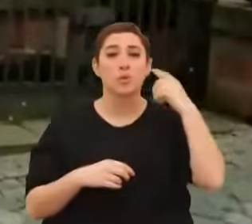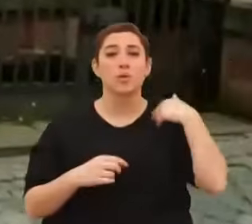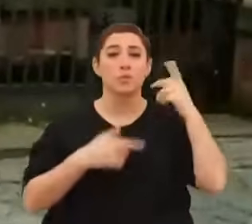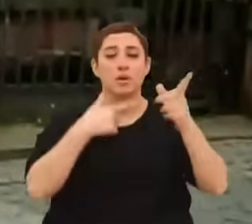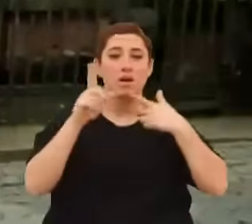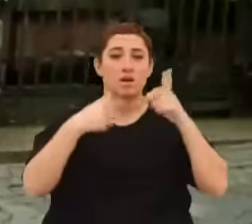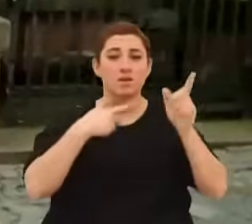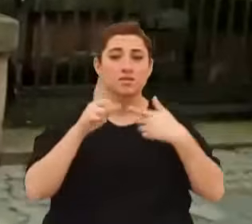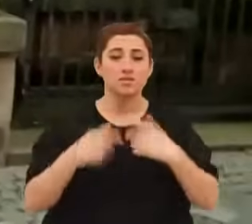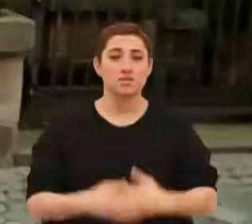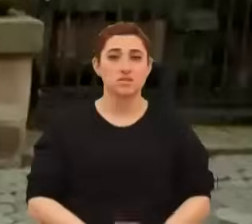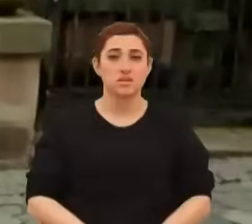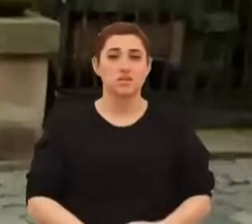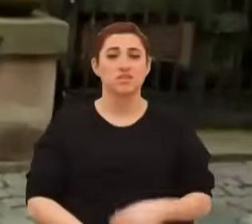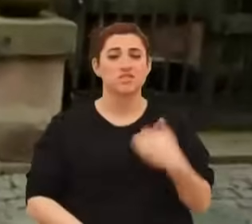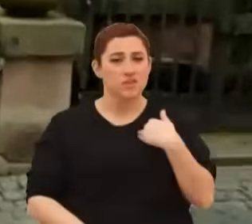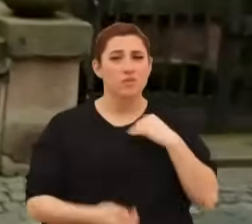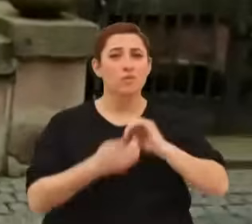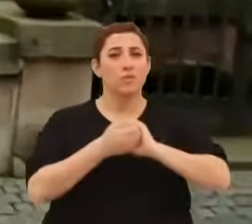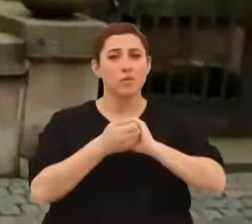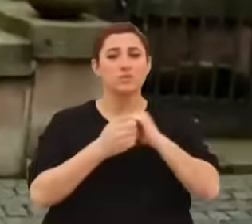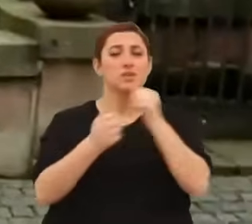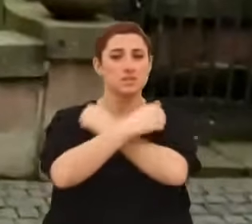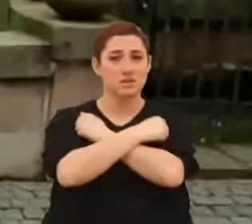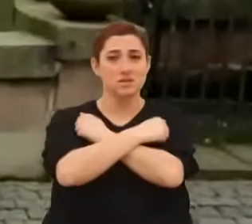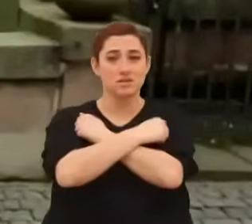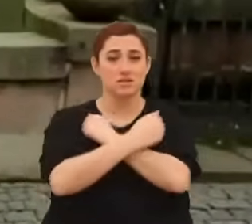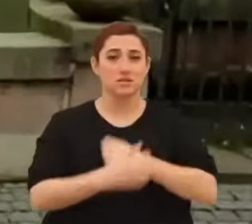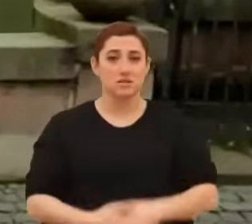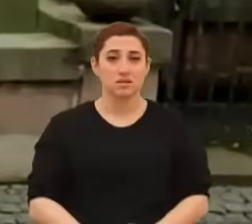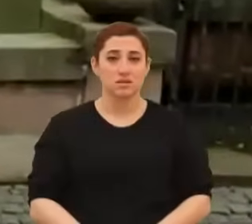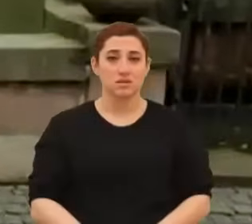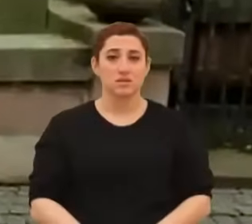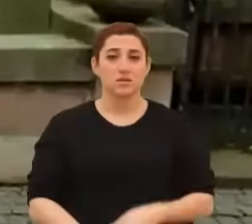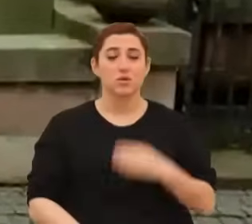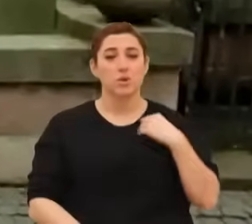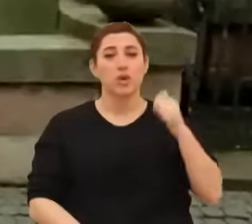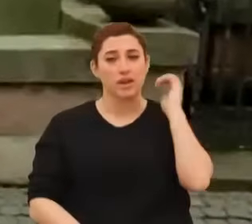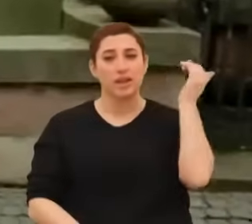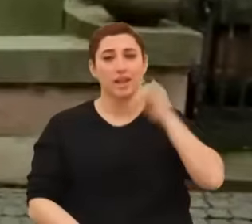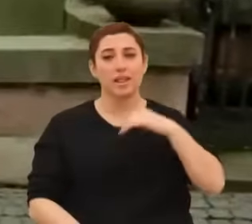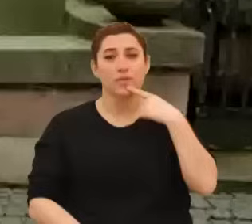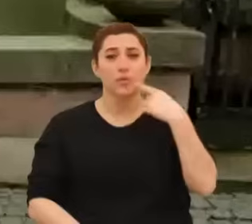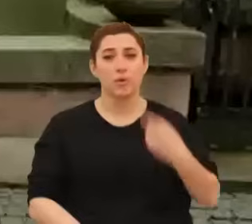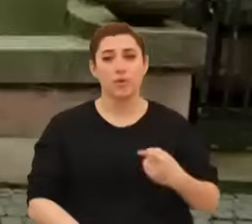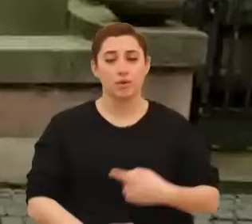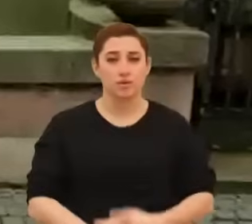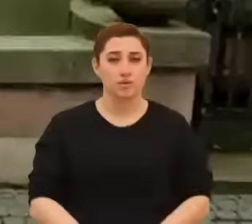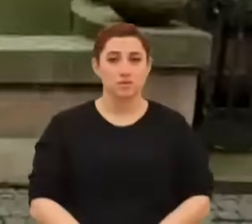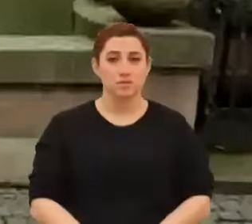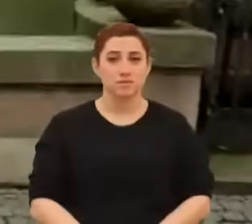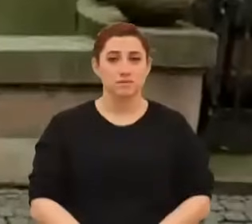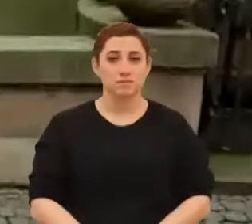Ergun az önce çeşmenin bir yanını süpürürken Ahmetler diğer yanından geçmişti. Şimdiki nehrin üzerindeki taş köprüyü süpürüyor. Bir